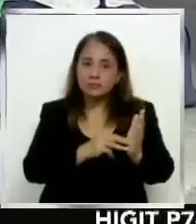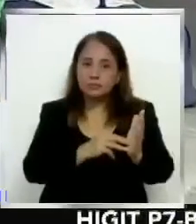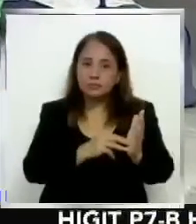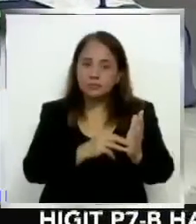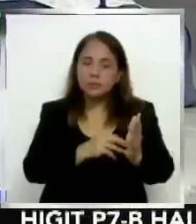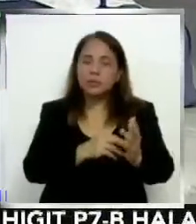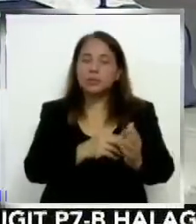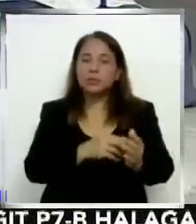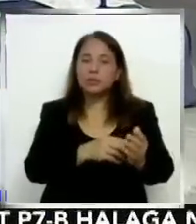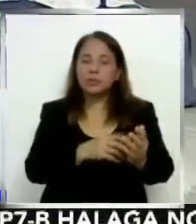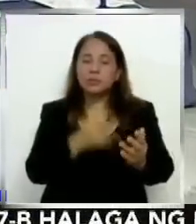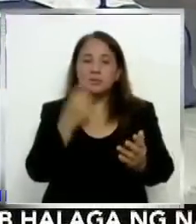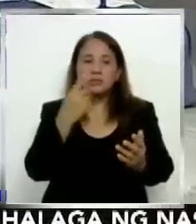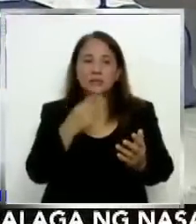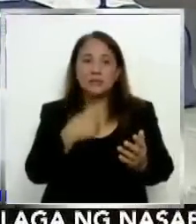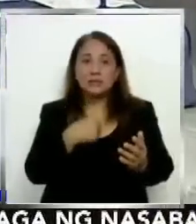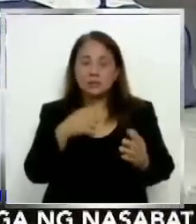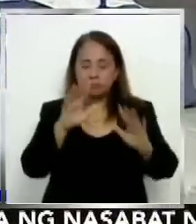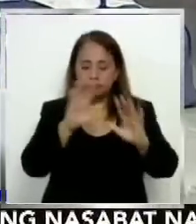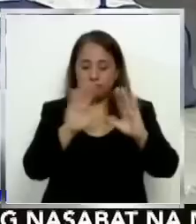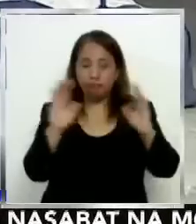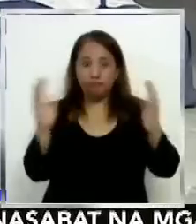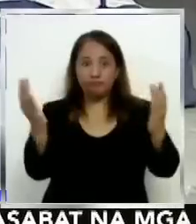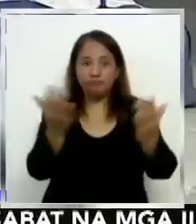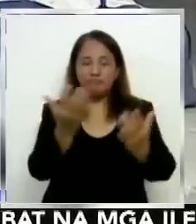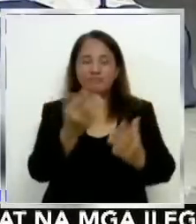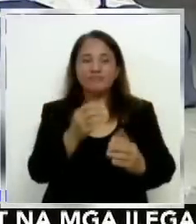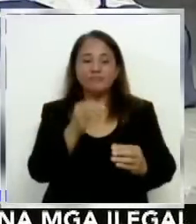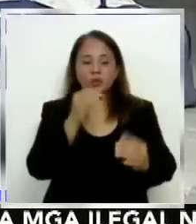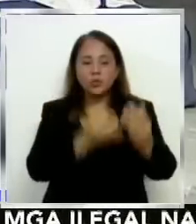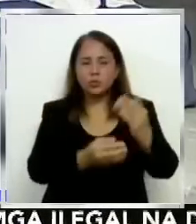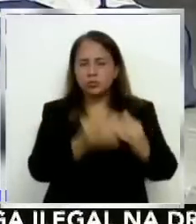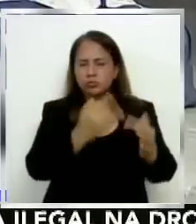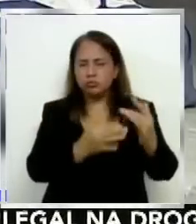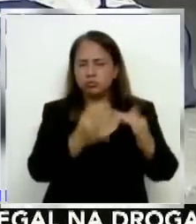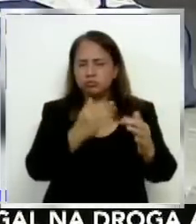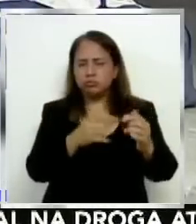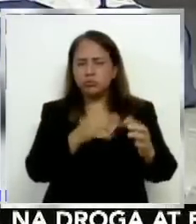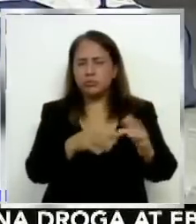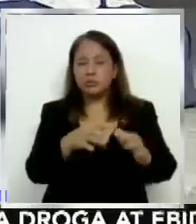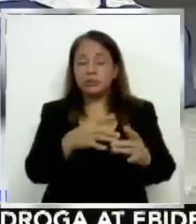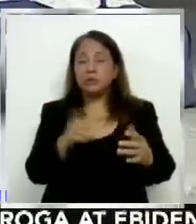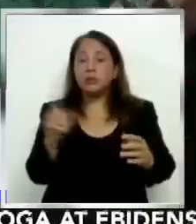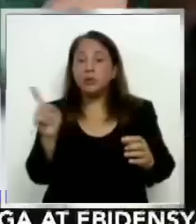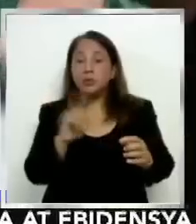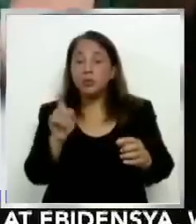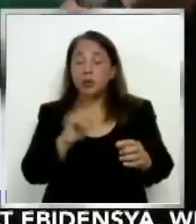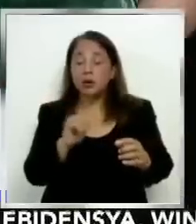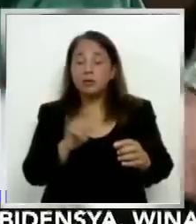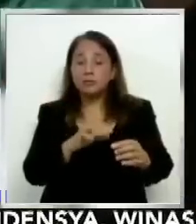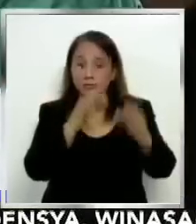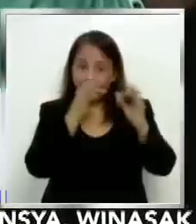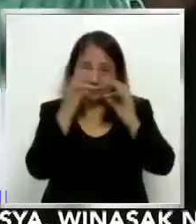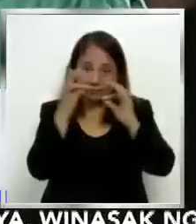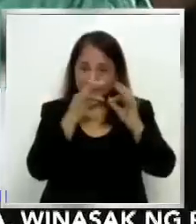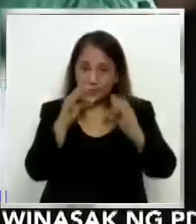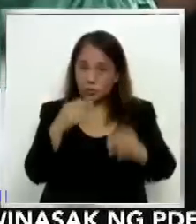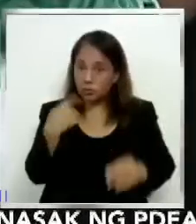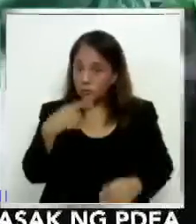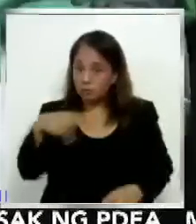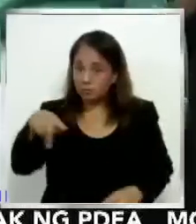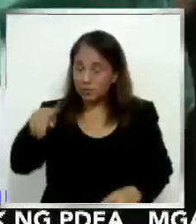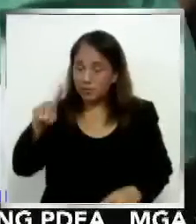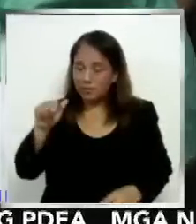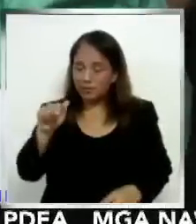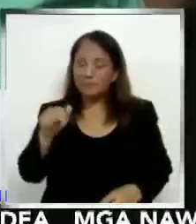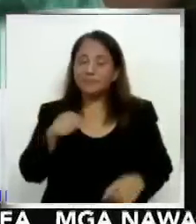Sa thermal incinerator na ito, winasak ng mga tauhan ng Philippine Drug Enforcement Agency o PIDEA ang mga nakumpiskang drogang